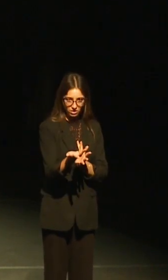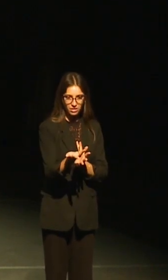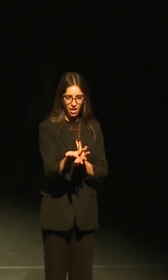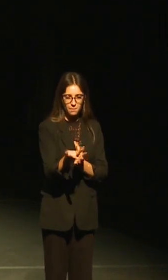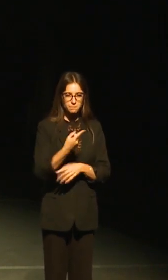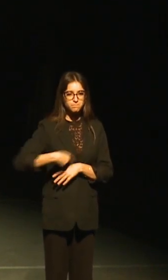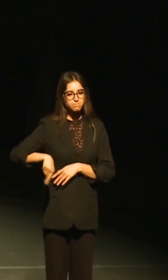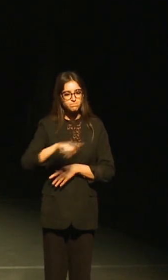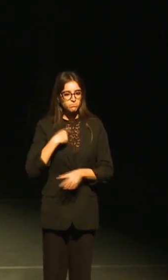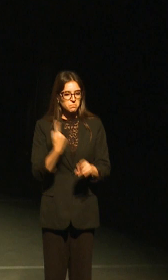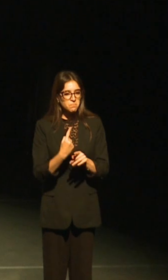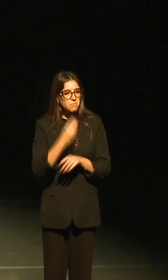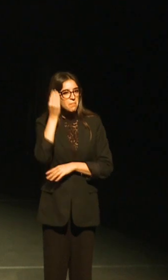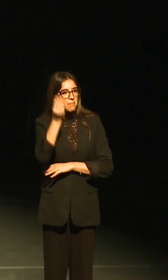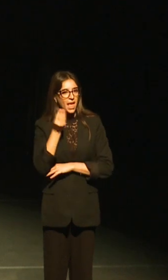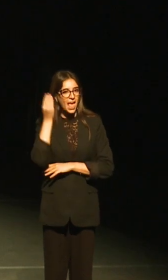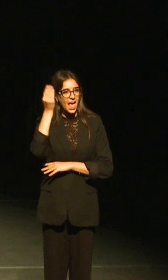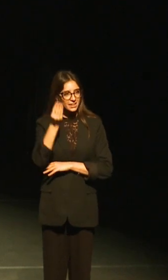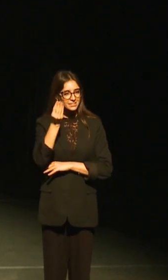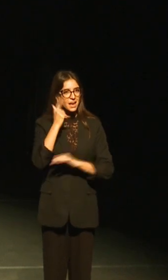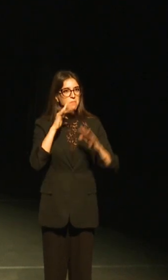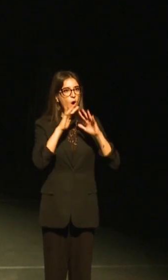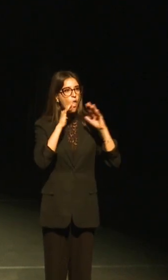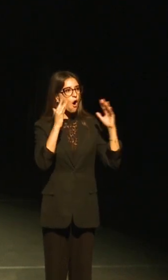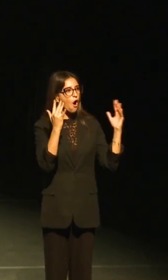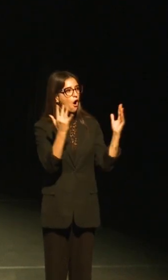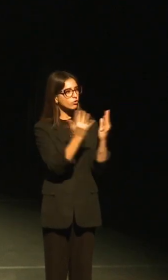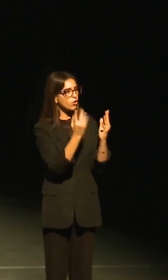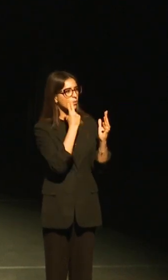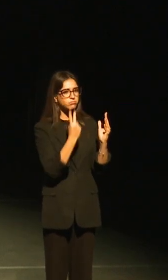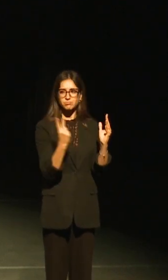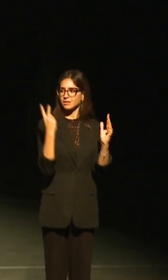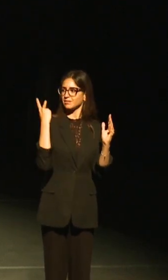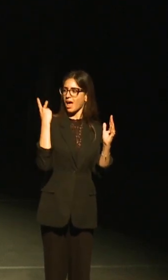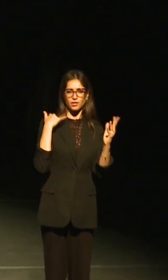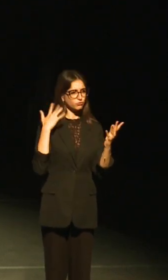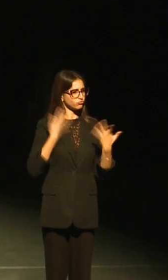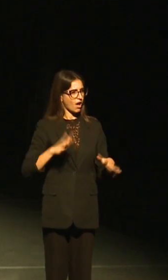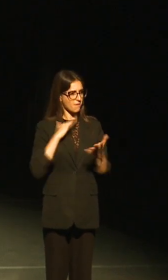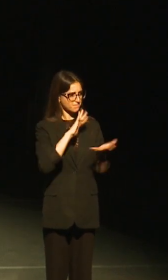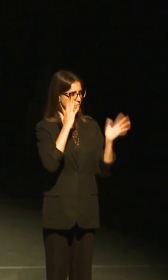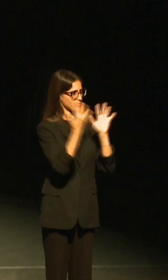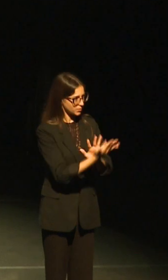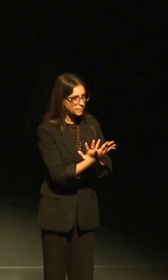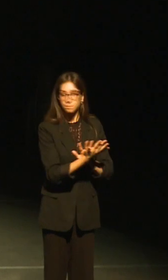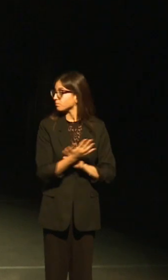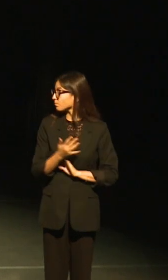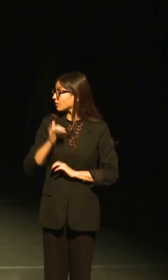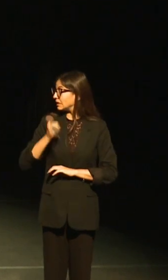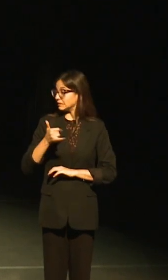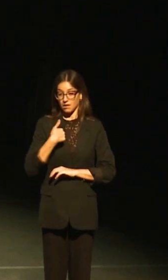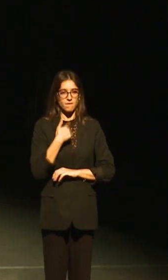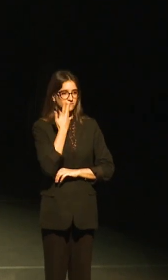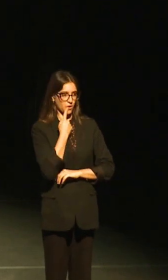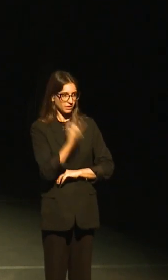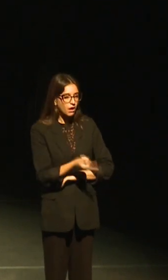Pink washing e pensare come era ed ecco il modo è cambiato Ivan Prego Sì No per dire che noi abbiamo partecipato ai primi Pride come